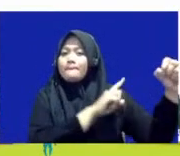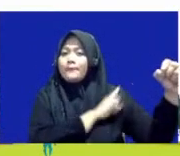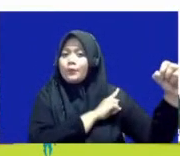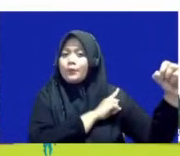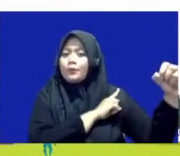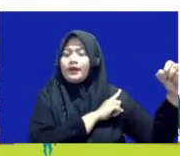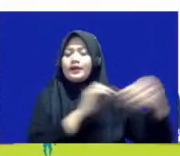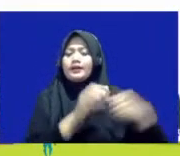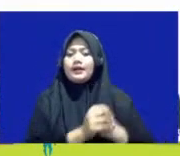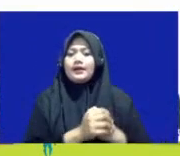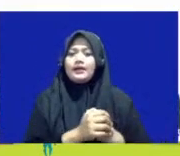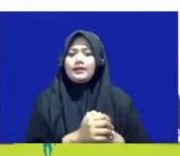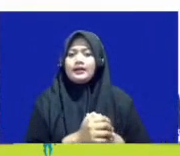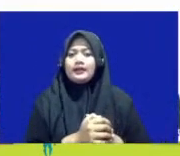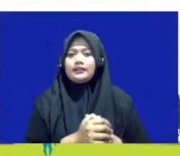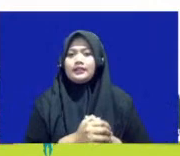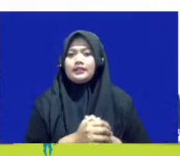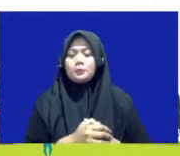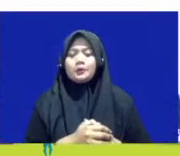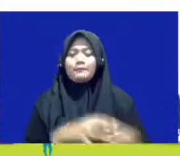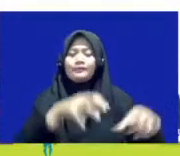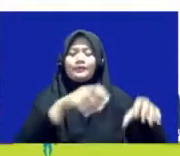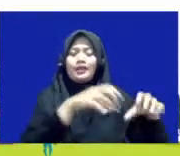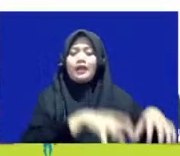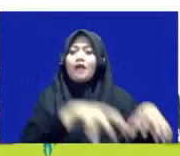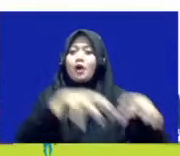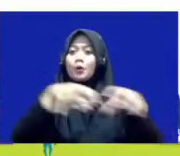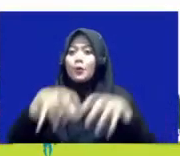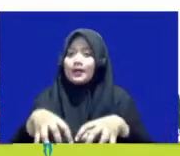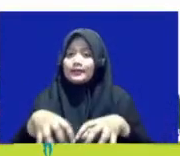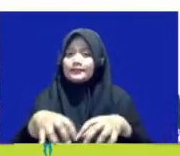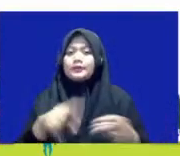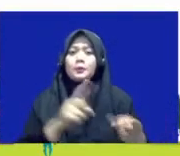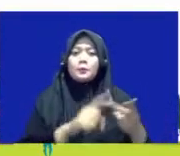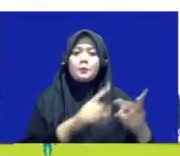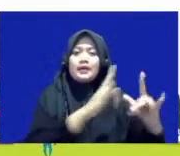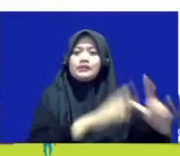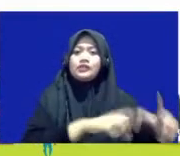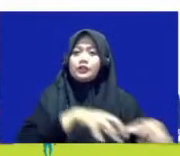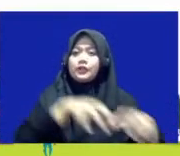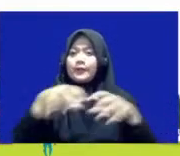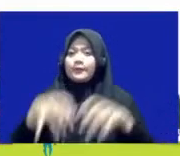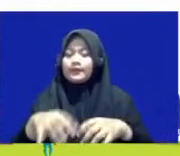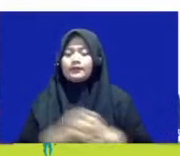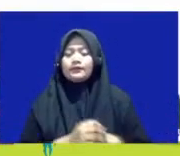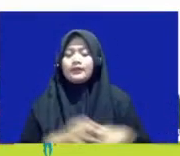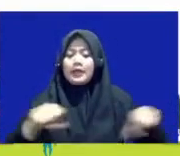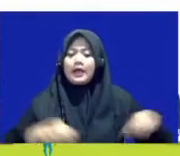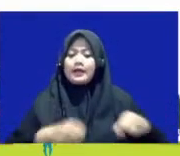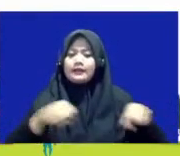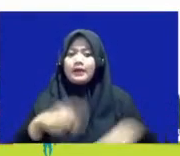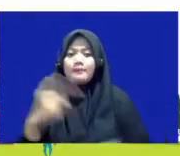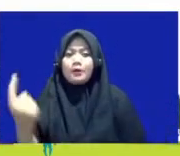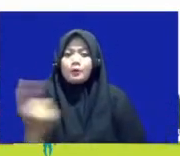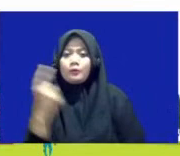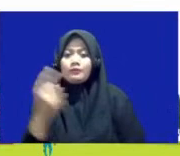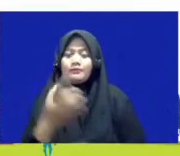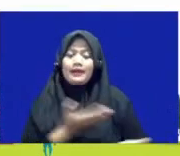sisi kerescuan, evakuasi, shelter, dapur umum, layanan dukungan